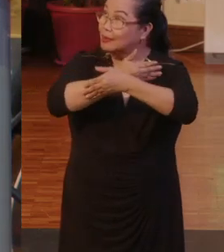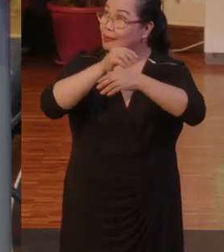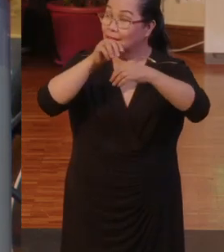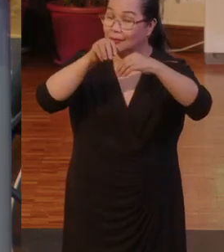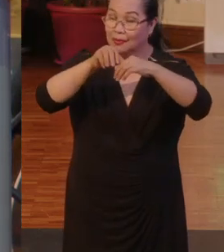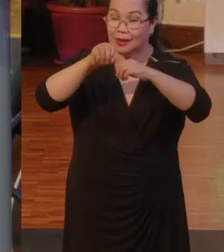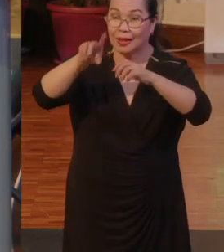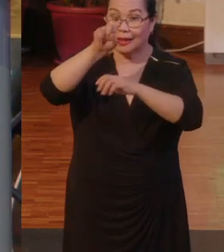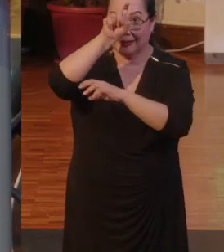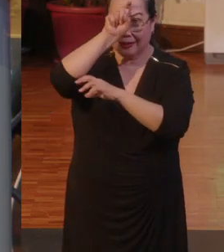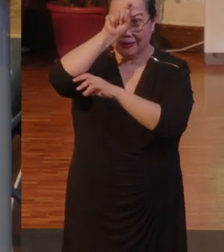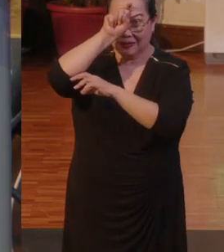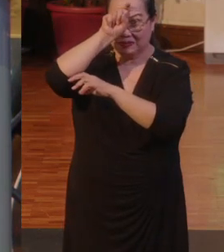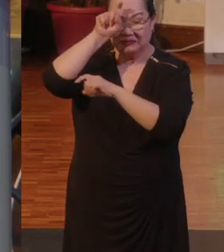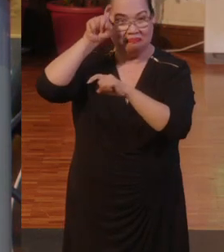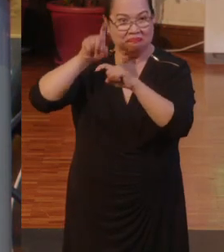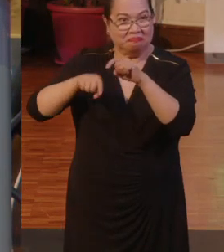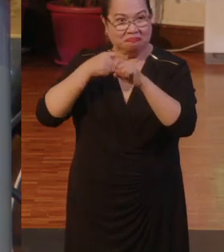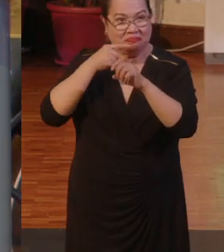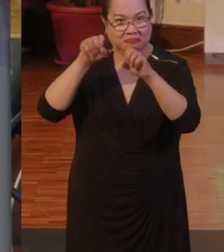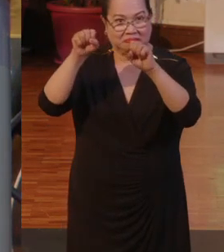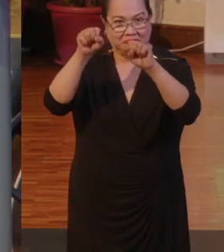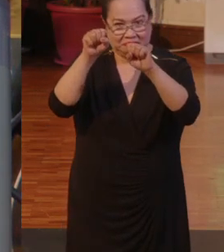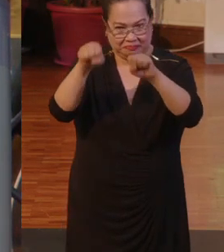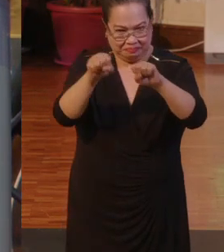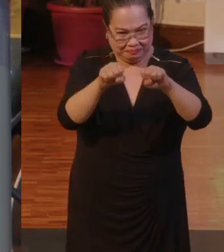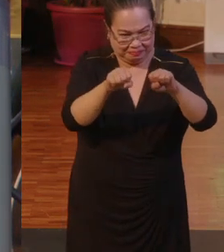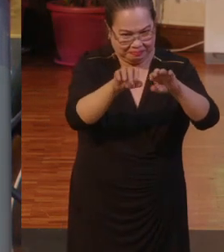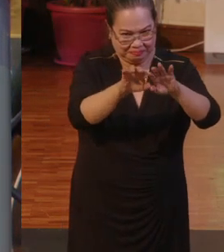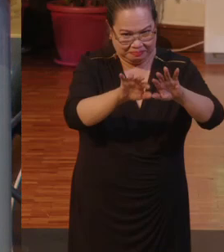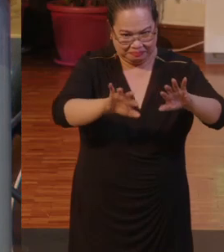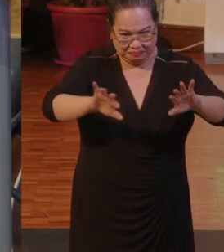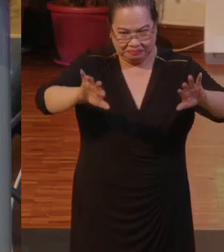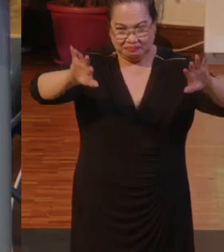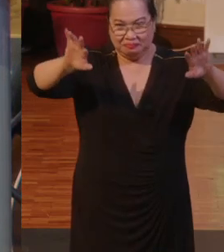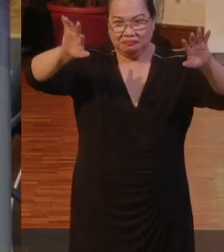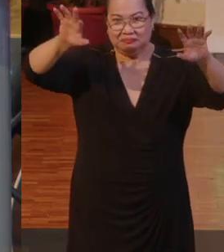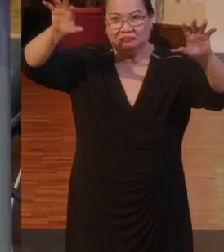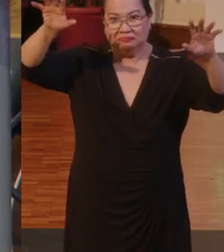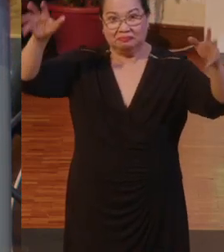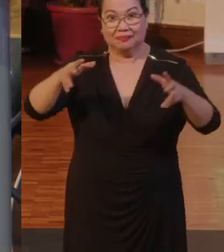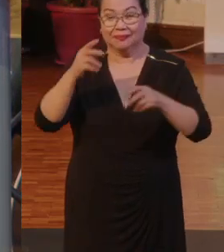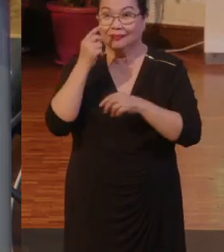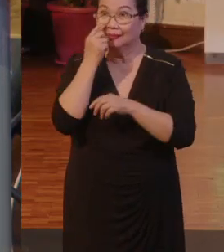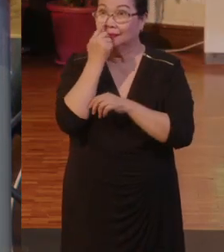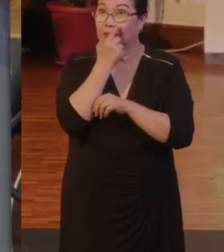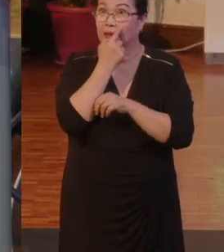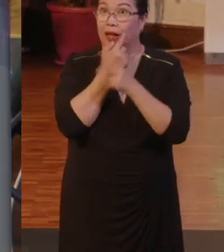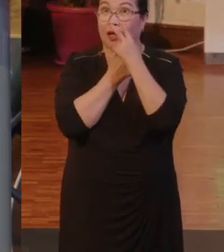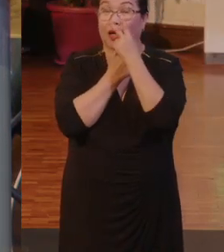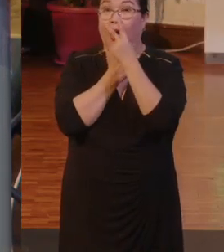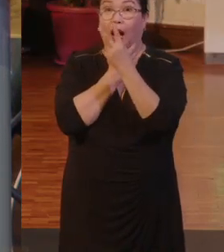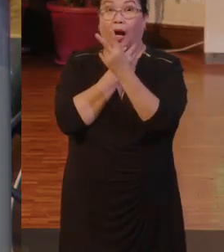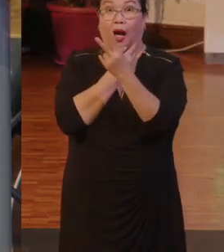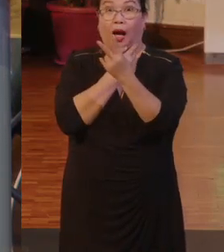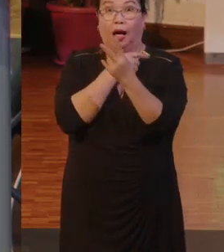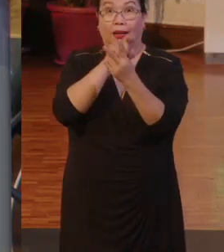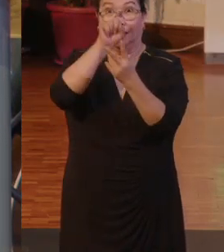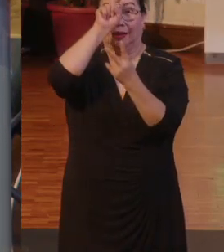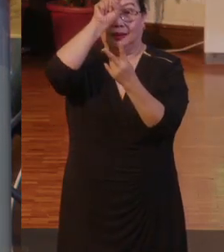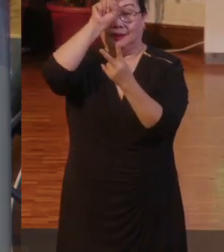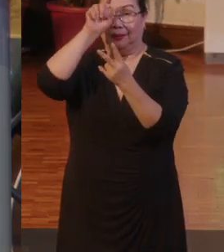and the Egyptians and made the sea come upon them and cover them. And your eyes saw what I did in Egypt,